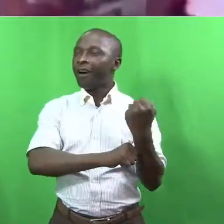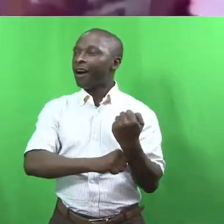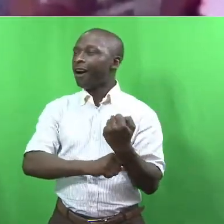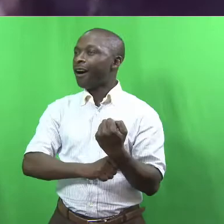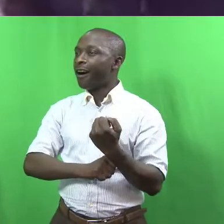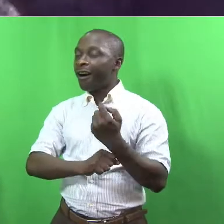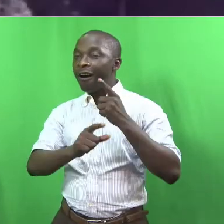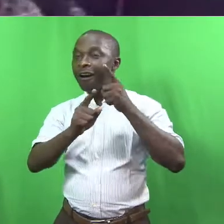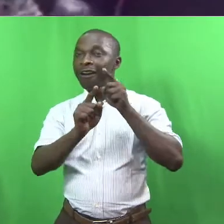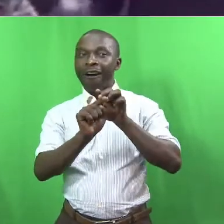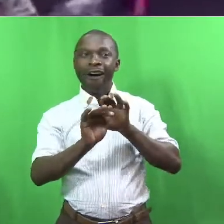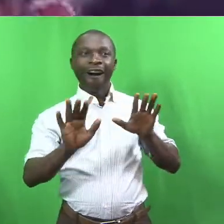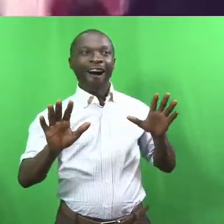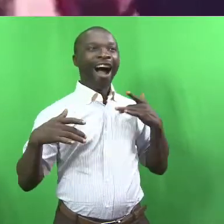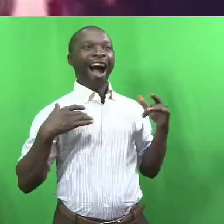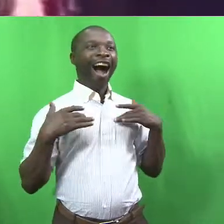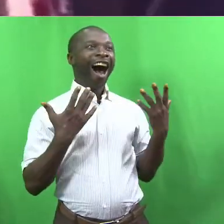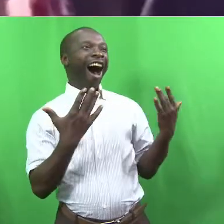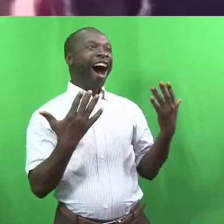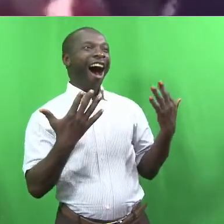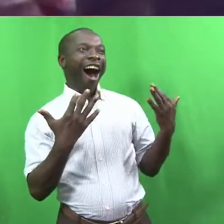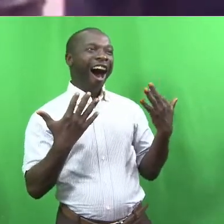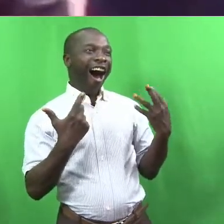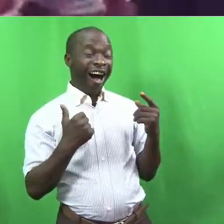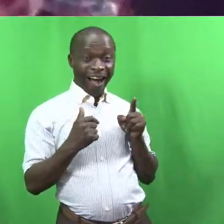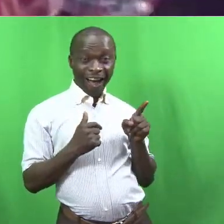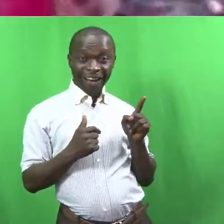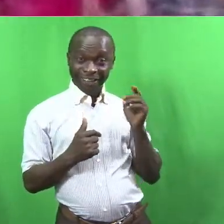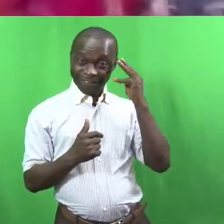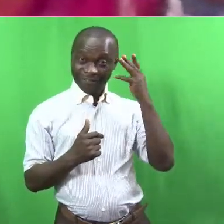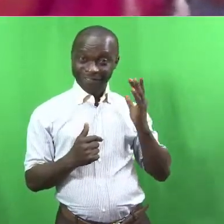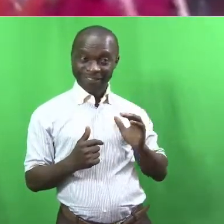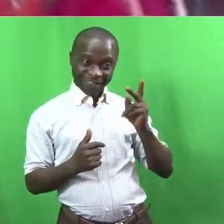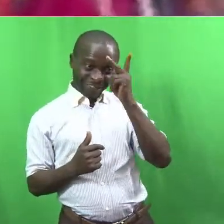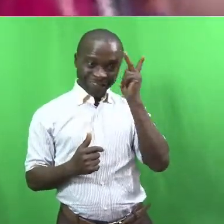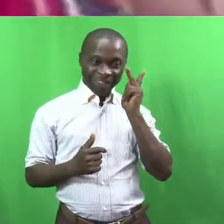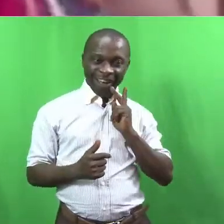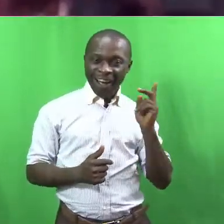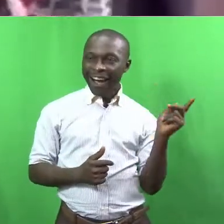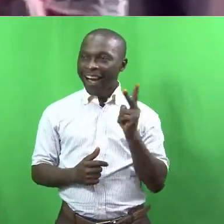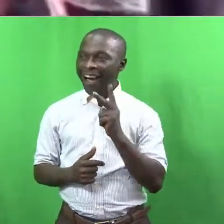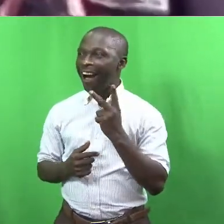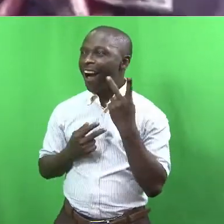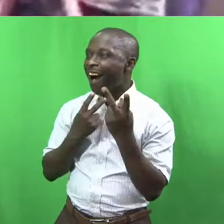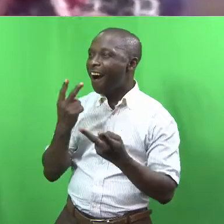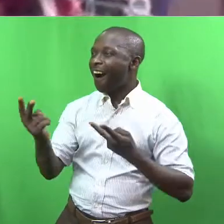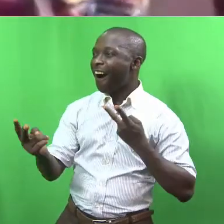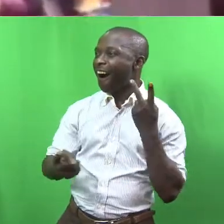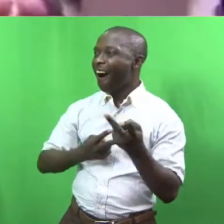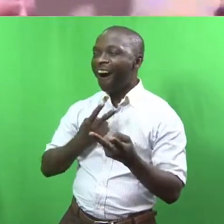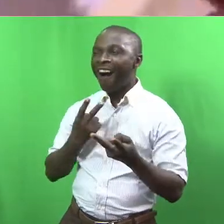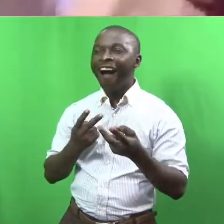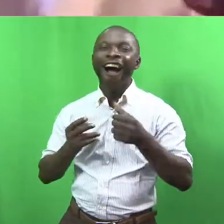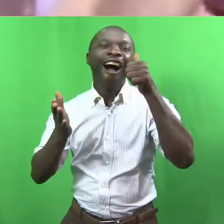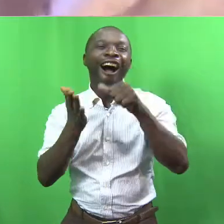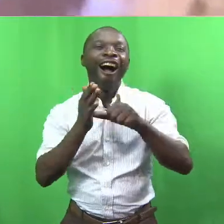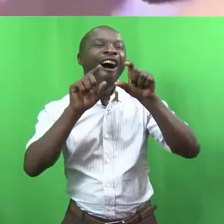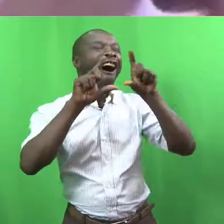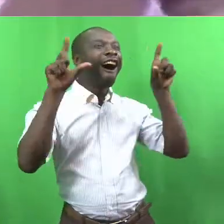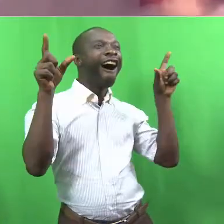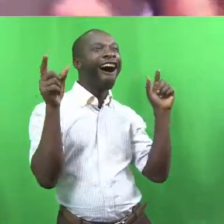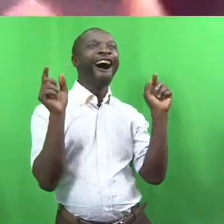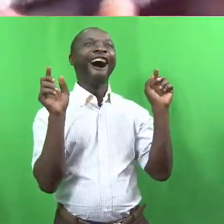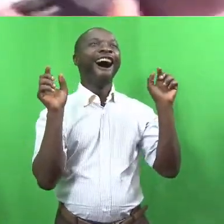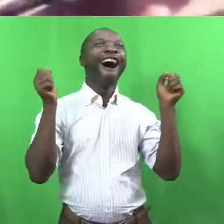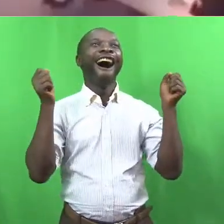majestueux à leur élite, Célestine Kitia-Courtez, ministre de l'Habitat et du Développement Urbain. Entre messages de soutien et chants des fanatiques du parti